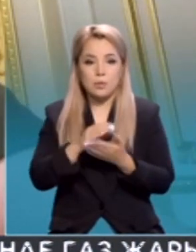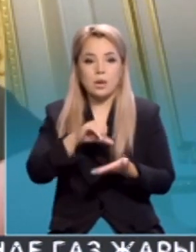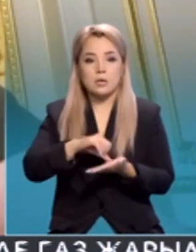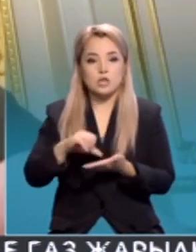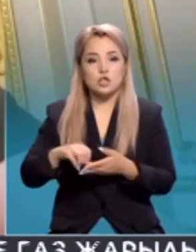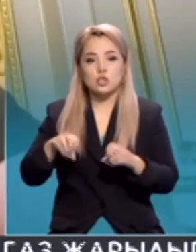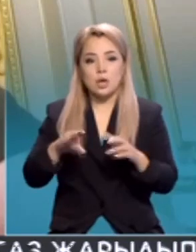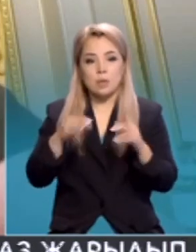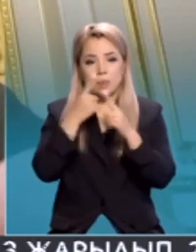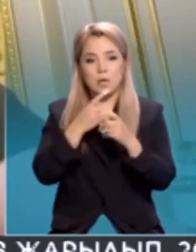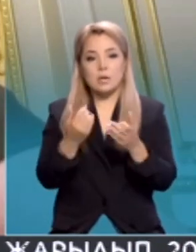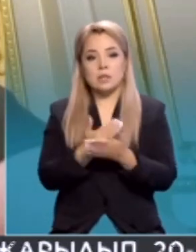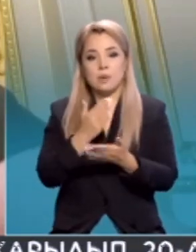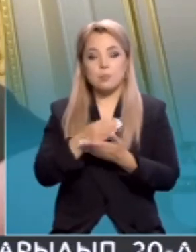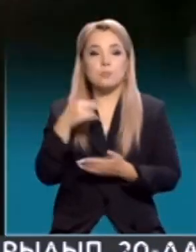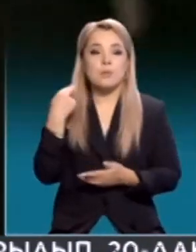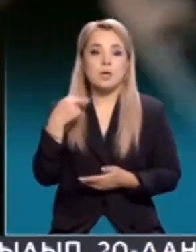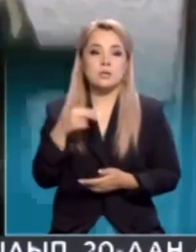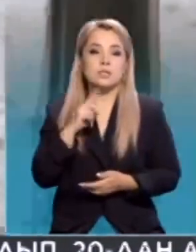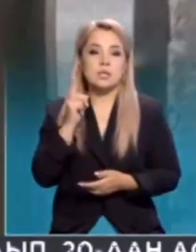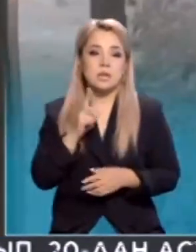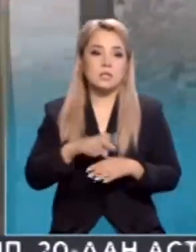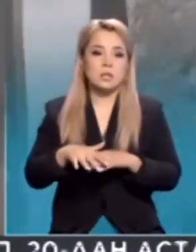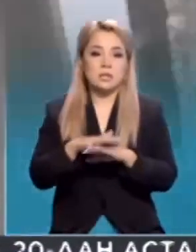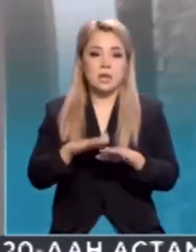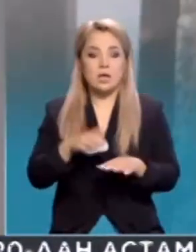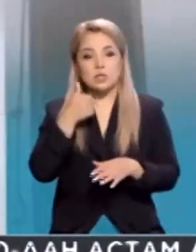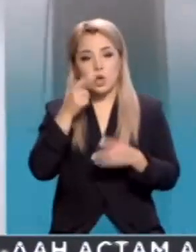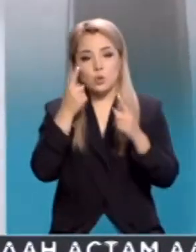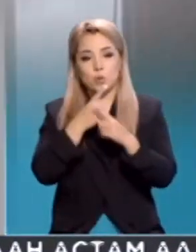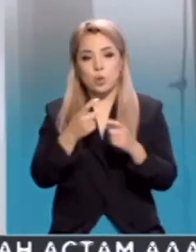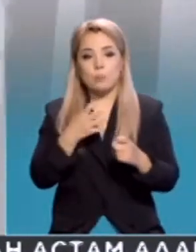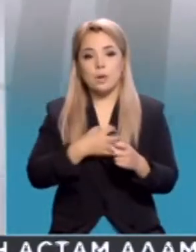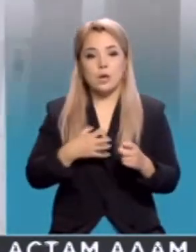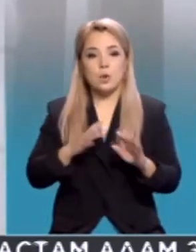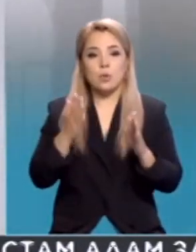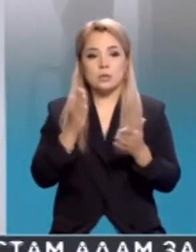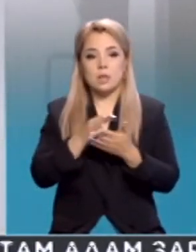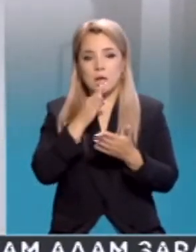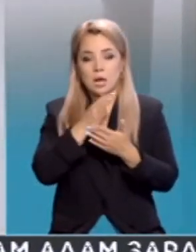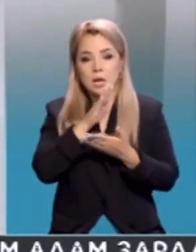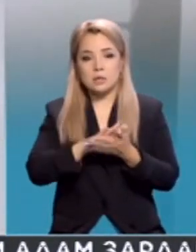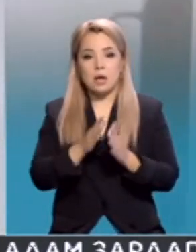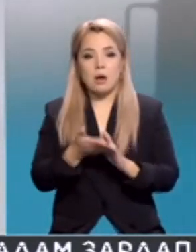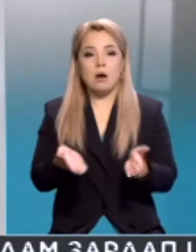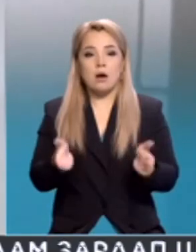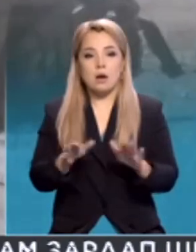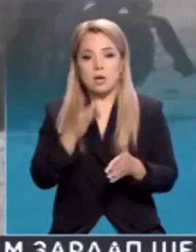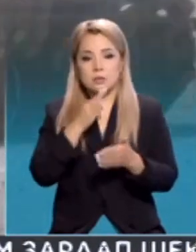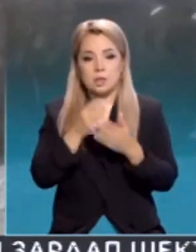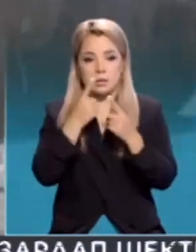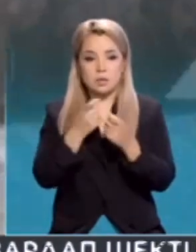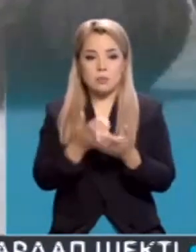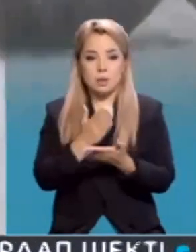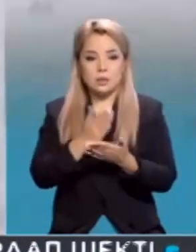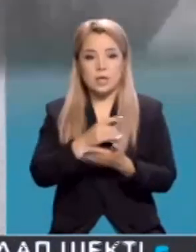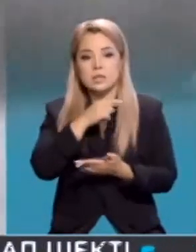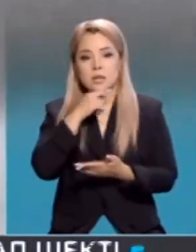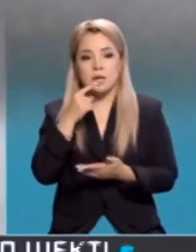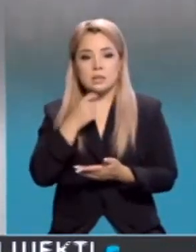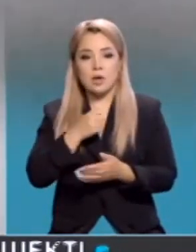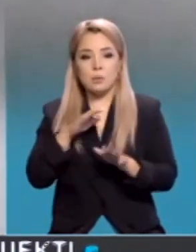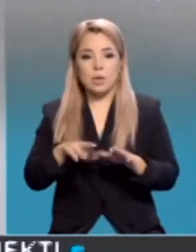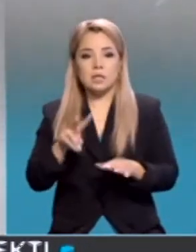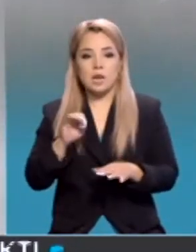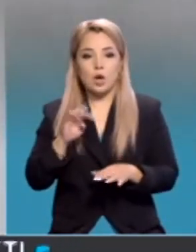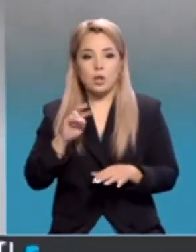қатысты шешімін жариялайды. Президент Владимир Зеленский кешегі жолдауында маңызды оқиғаға санаулы сағаттар қалған мәлімдеді. Ол Ресей әскері